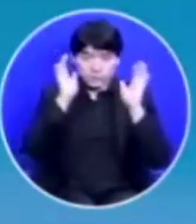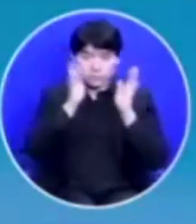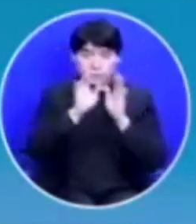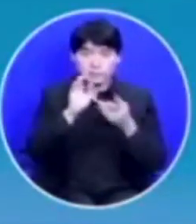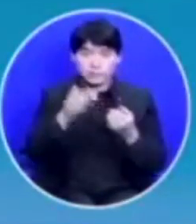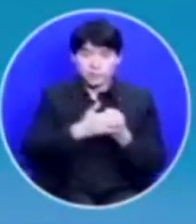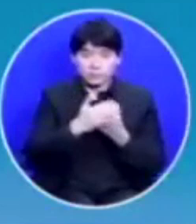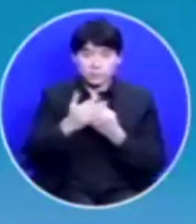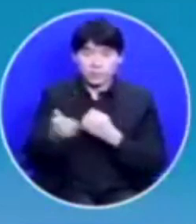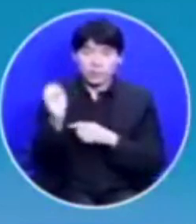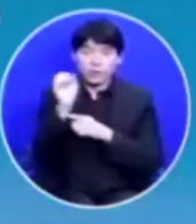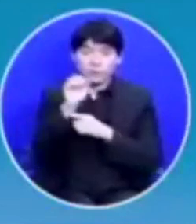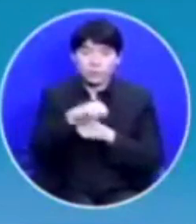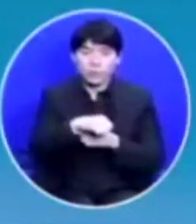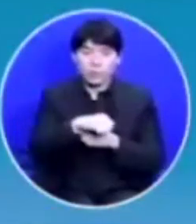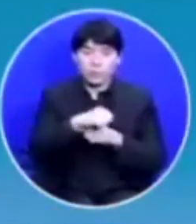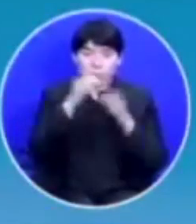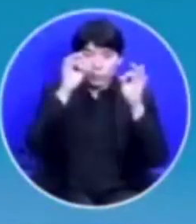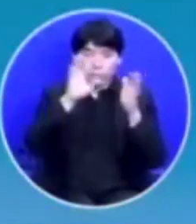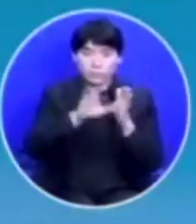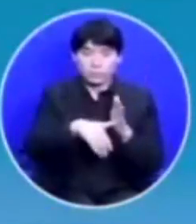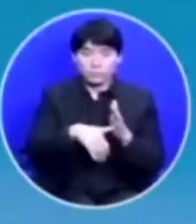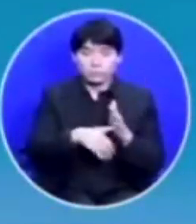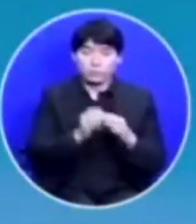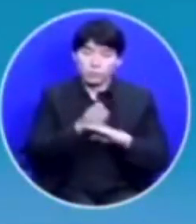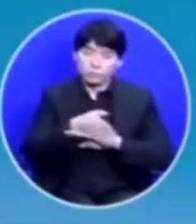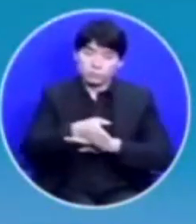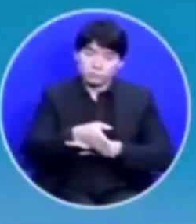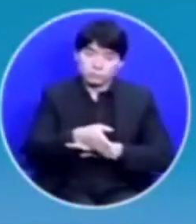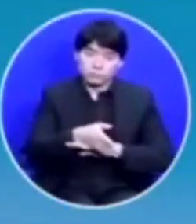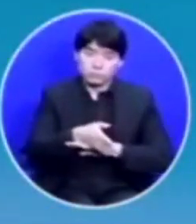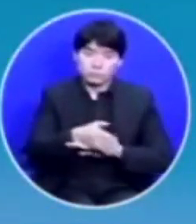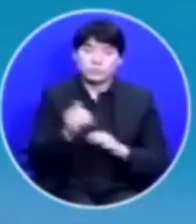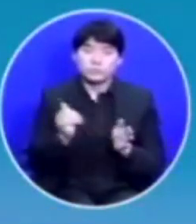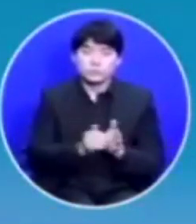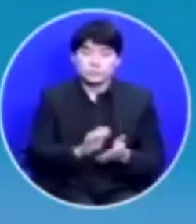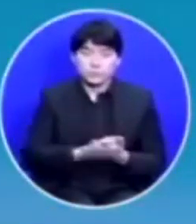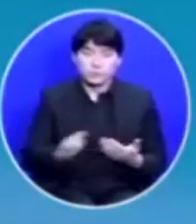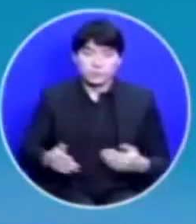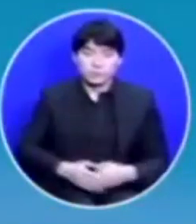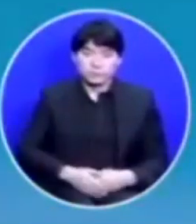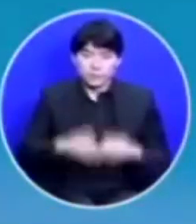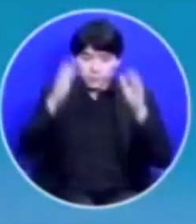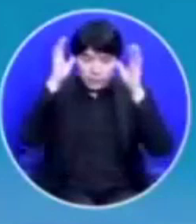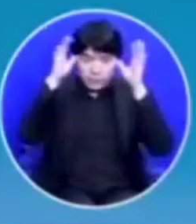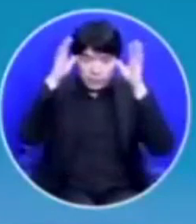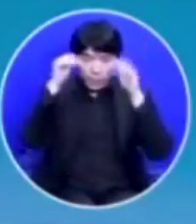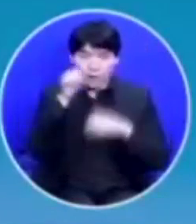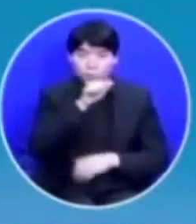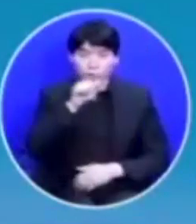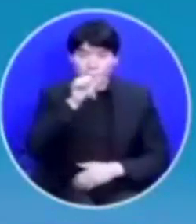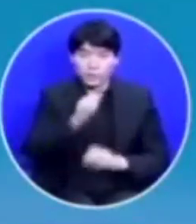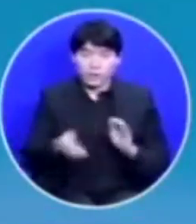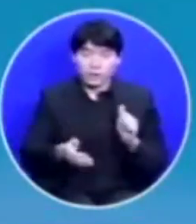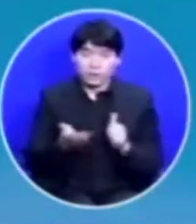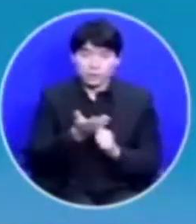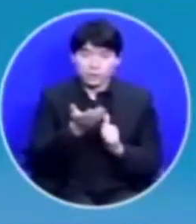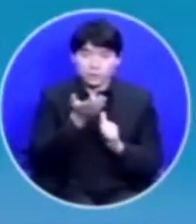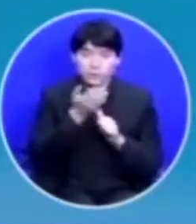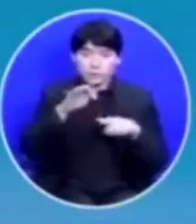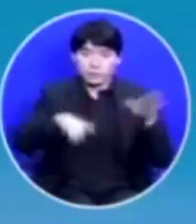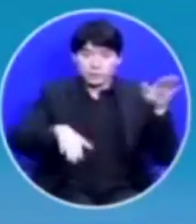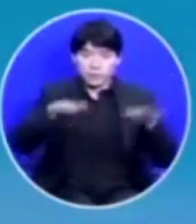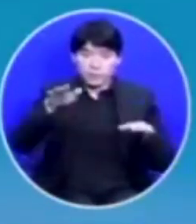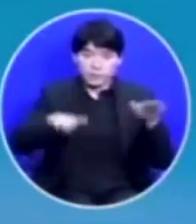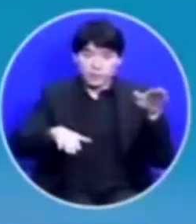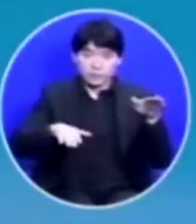인하여 열매를 볼 때는 너무 늦었다 는 말입니다 개와 고양이를 기르는 것에 대한 차이에 대해서